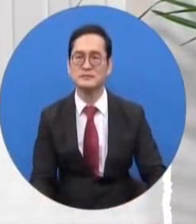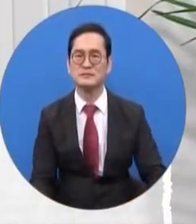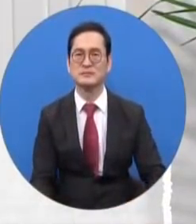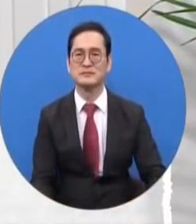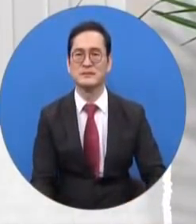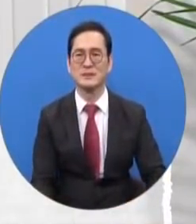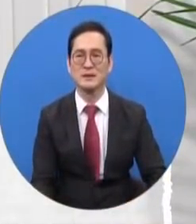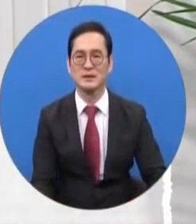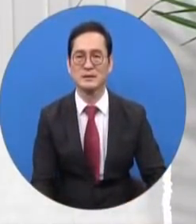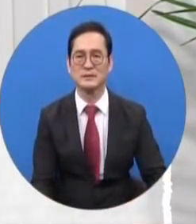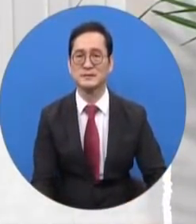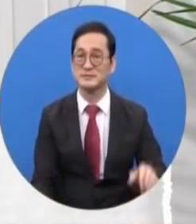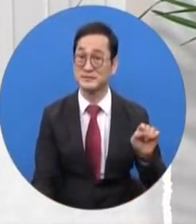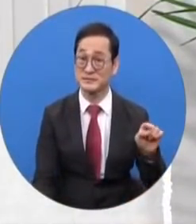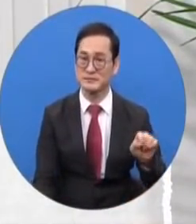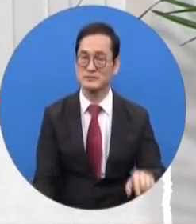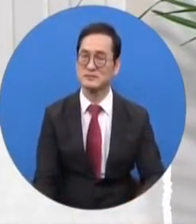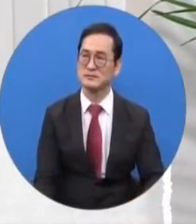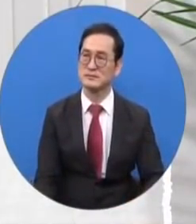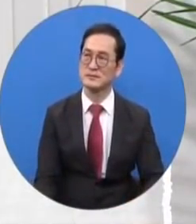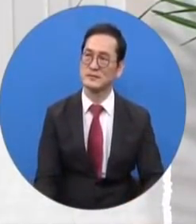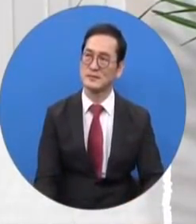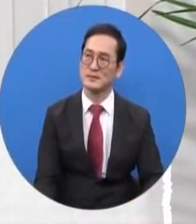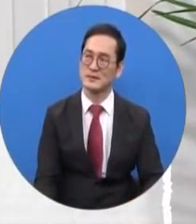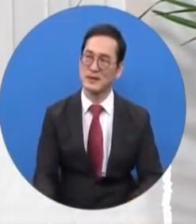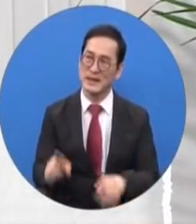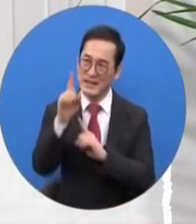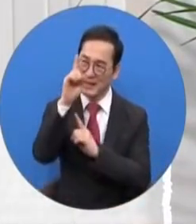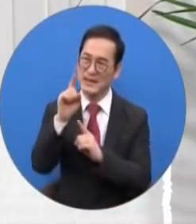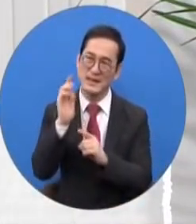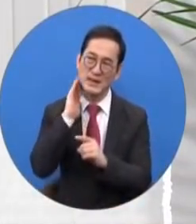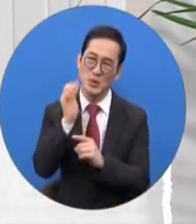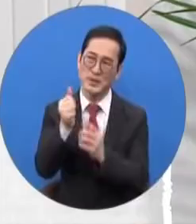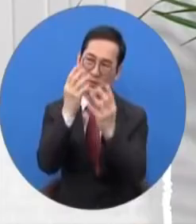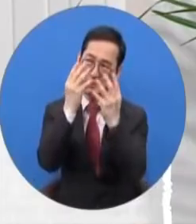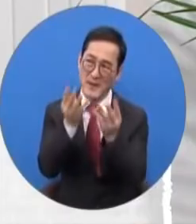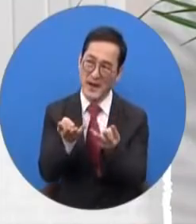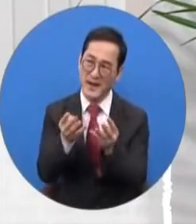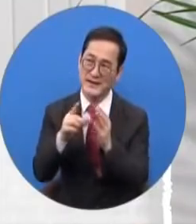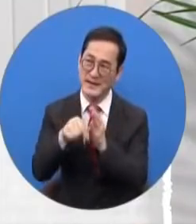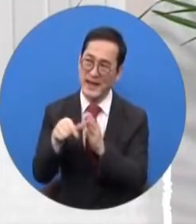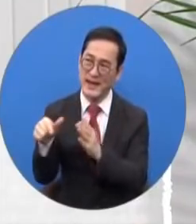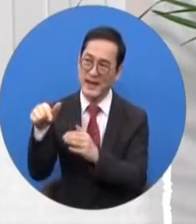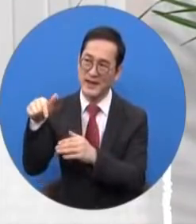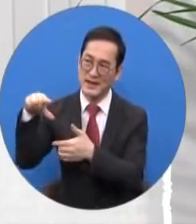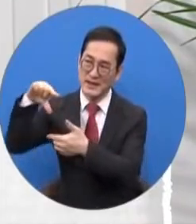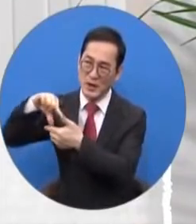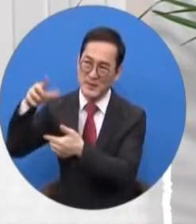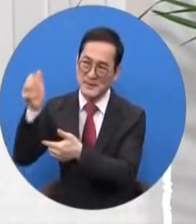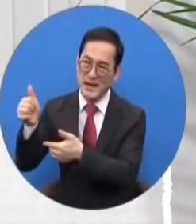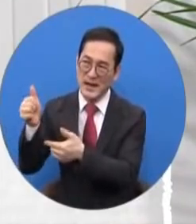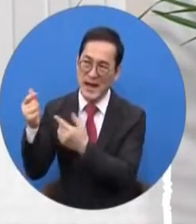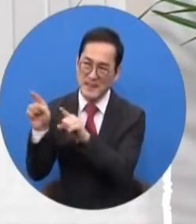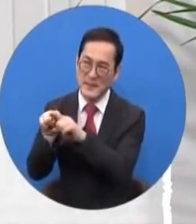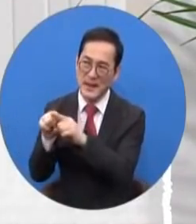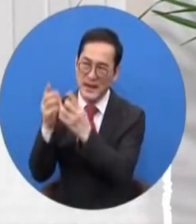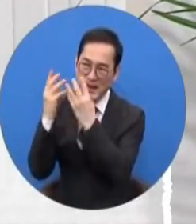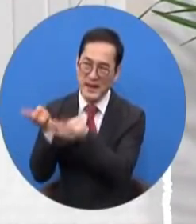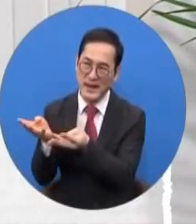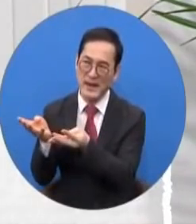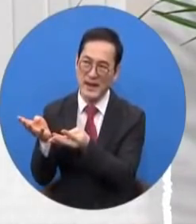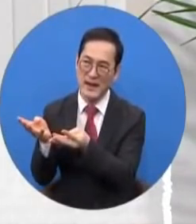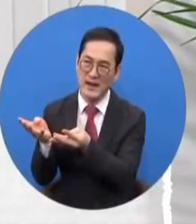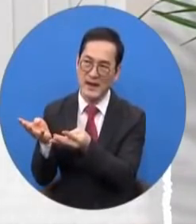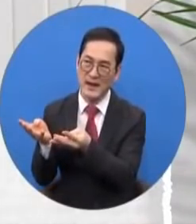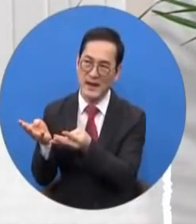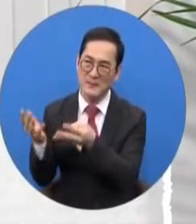이명박 전 대통령 사면을 얘기하면서 김경수 전 경남도지사를 끼워넣을 것이다 라고 이건 굉장히 부적절한 발언을 생각합니다. 승자의 미덕이